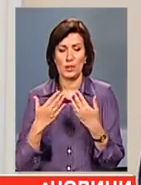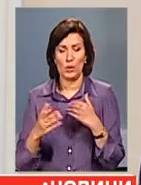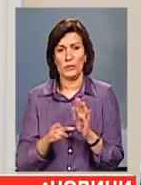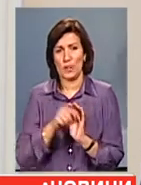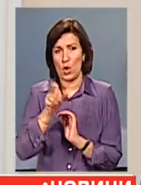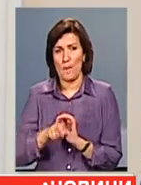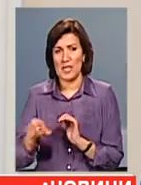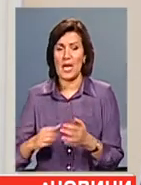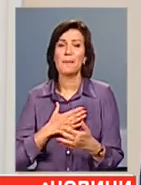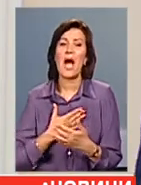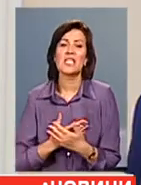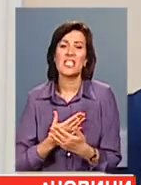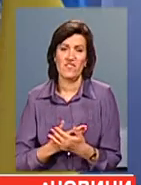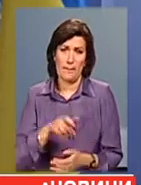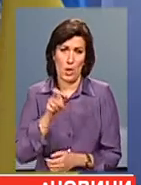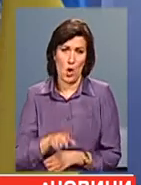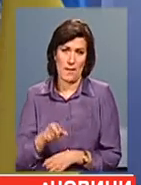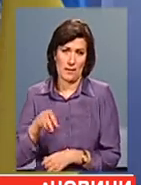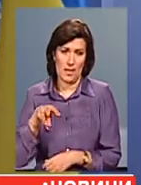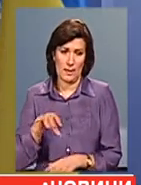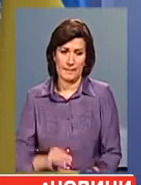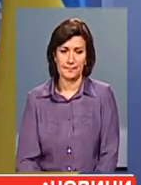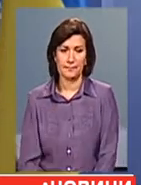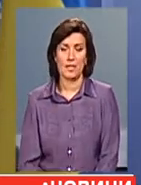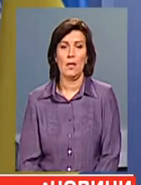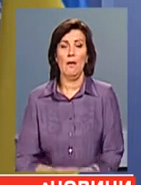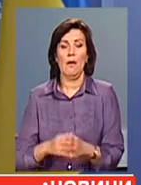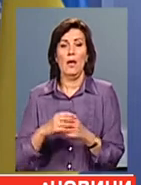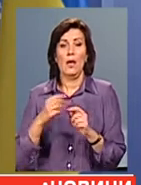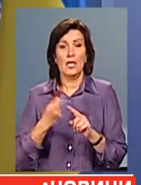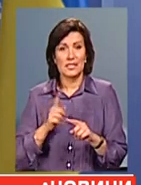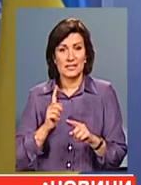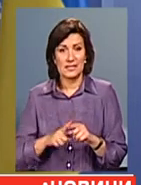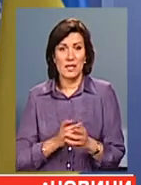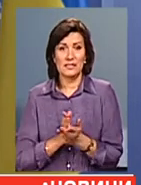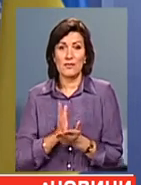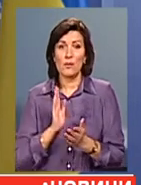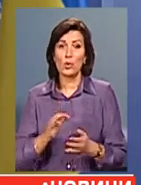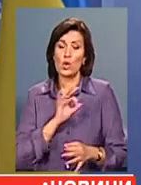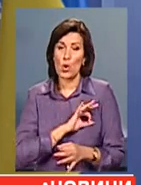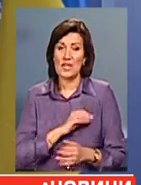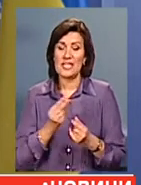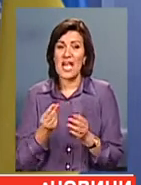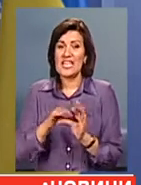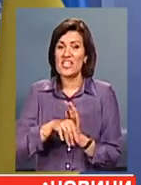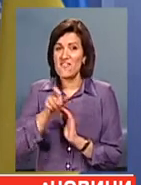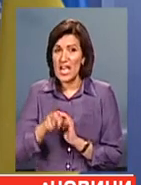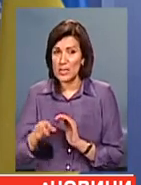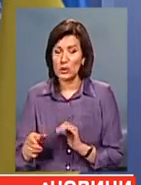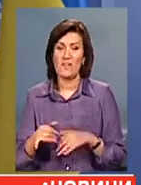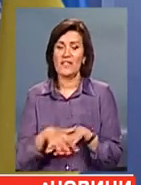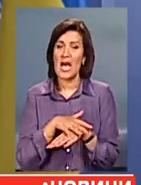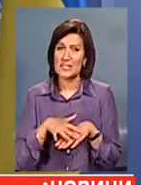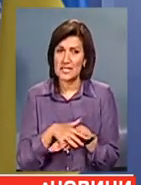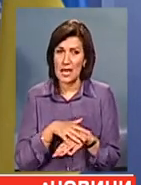громадянами, активними громадянами. За словами міністра, цей сервіс буде корисним для інвесторів, а також для